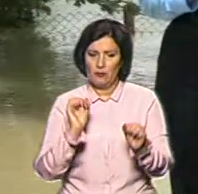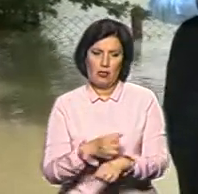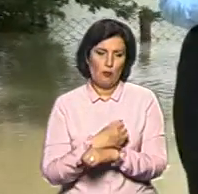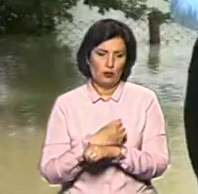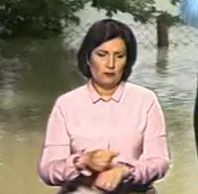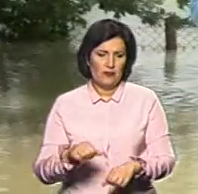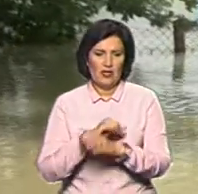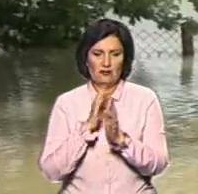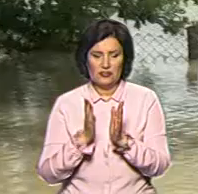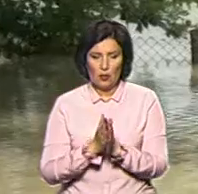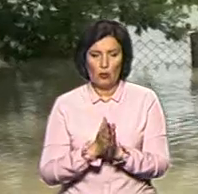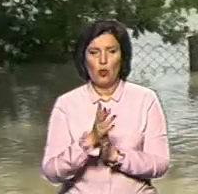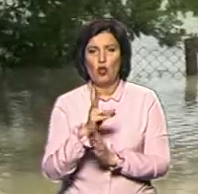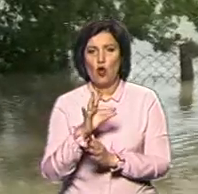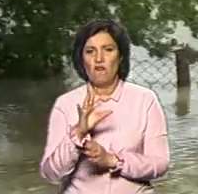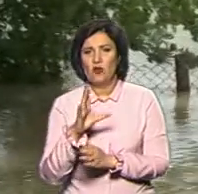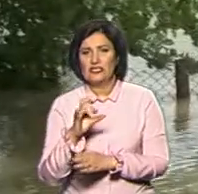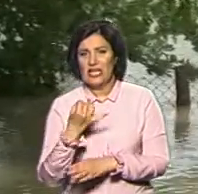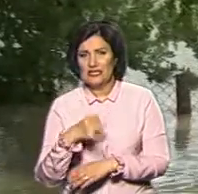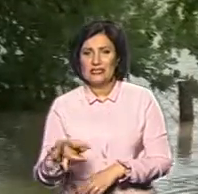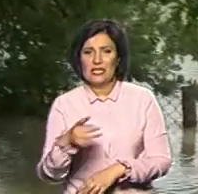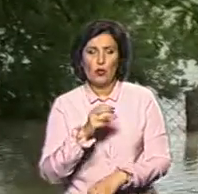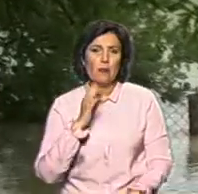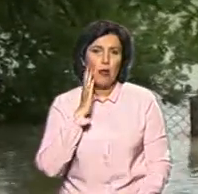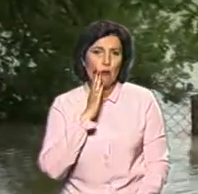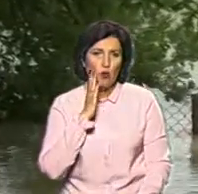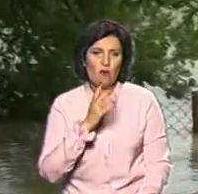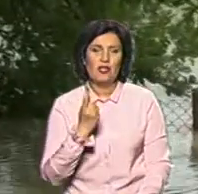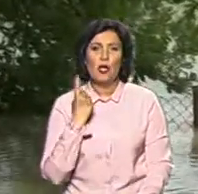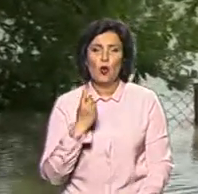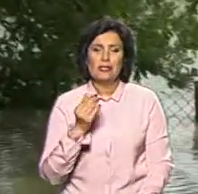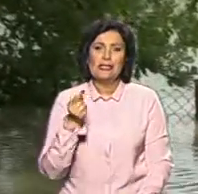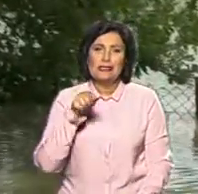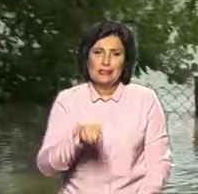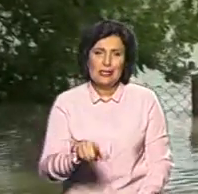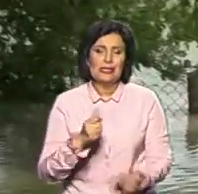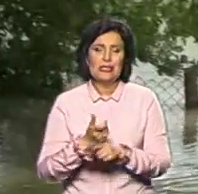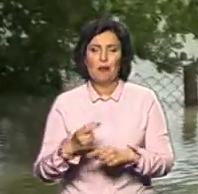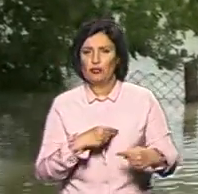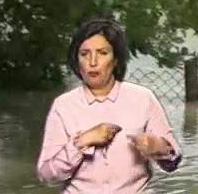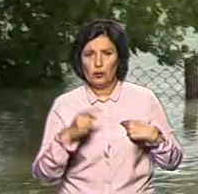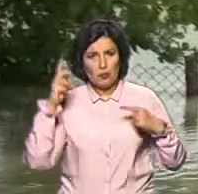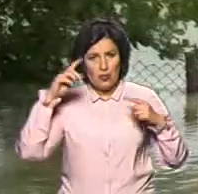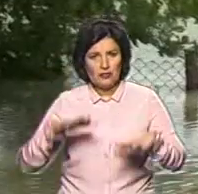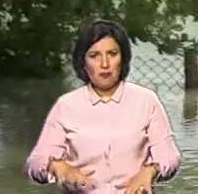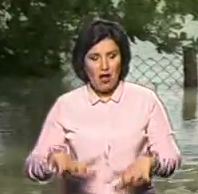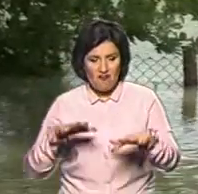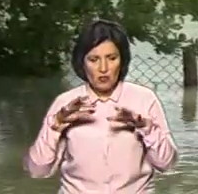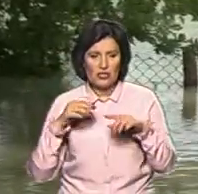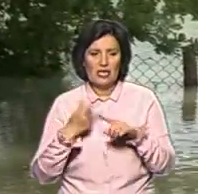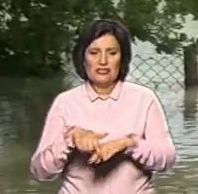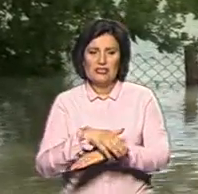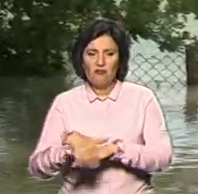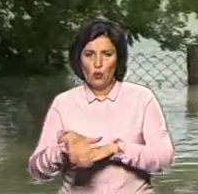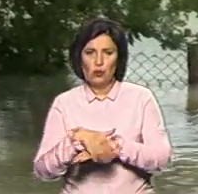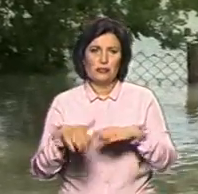неможливо. Загалом Новоселицький район на Буковині один із тих, де найбільше потерпають від паводків, зокрема це